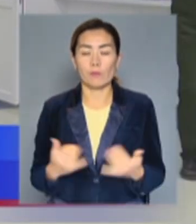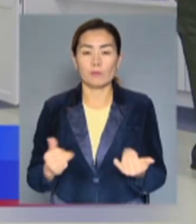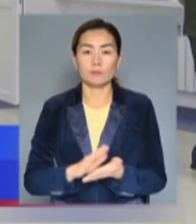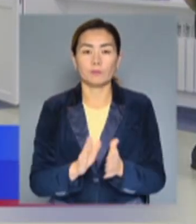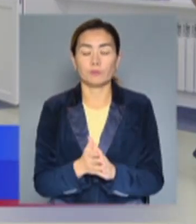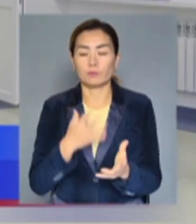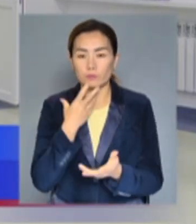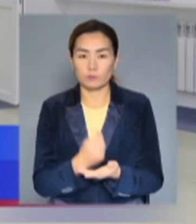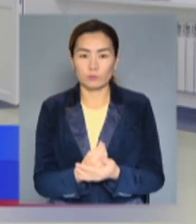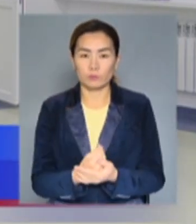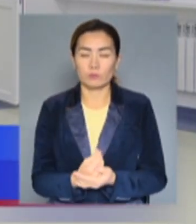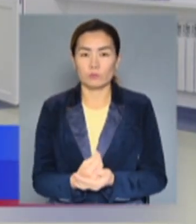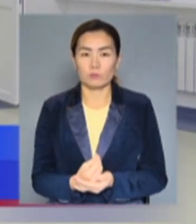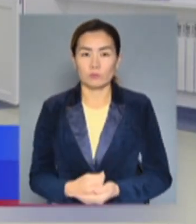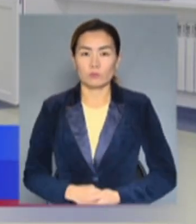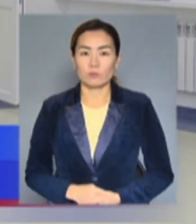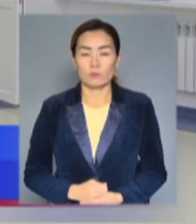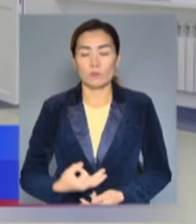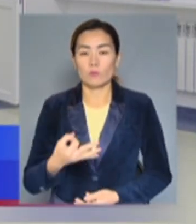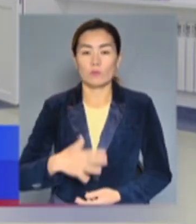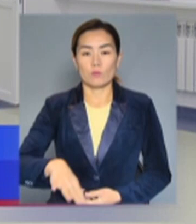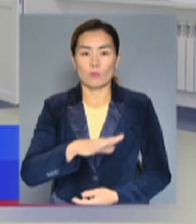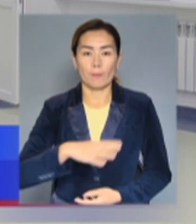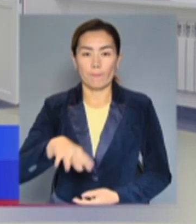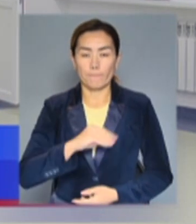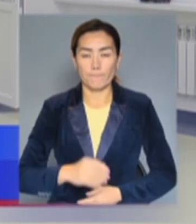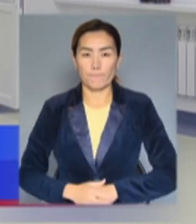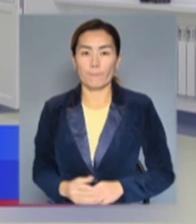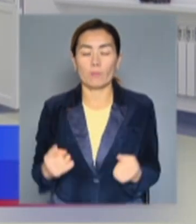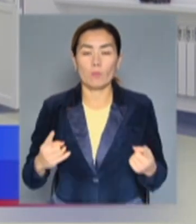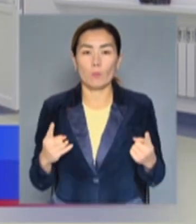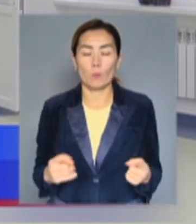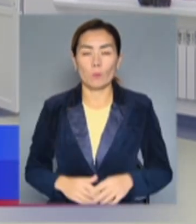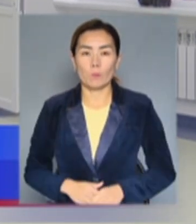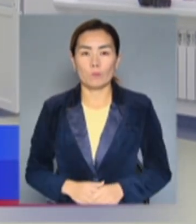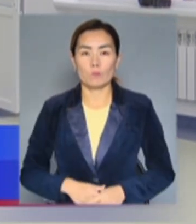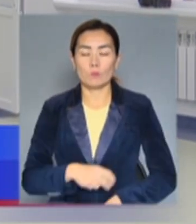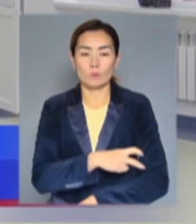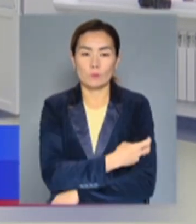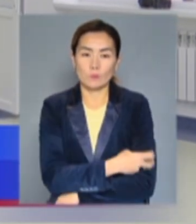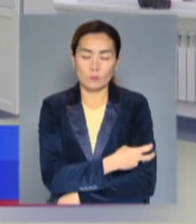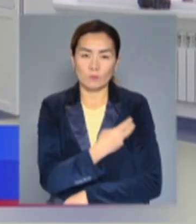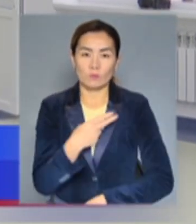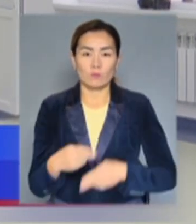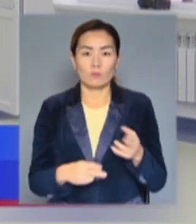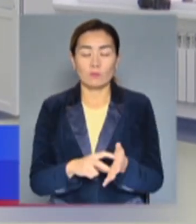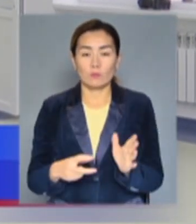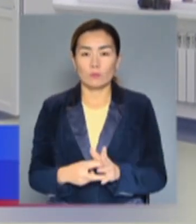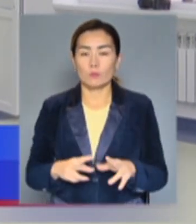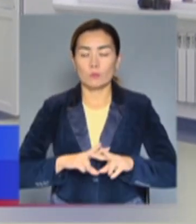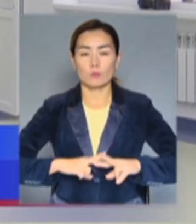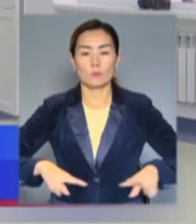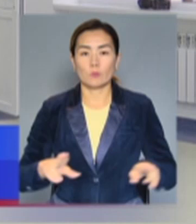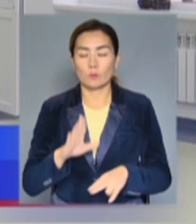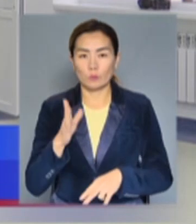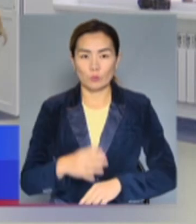жағдайда біздің ота бөліміміз республика деңгейіндегі үлкен-үлкен ауруханалардың ота бөлімдерімен бірдей деп